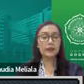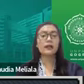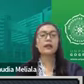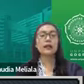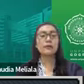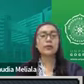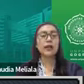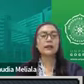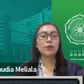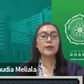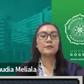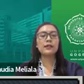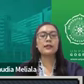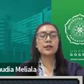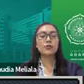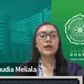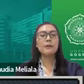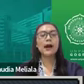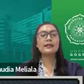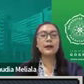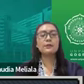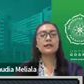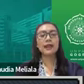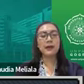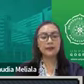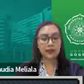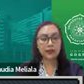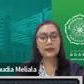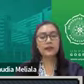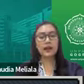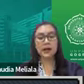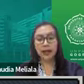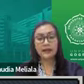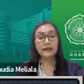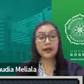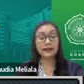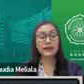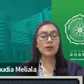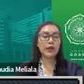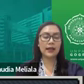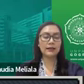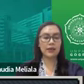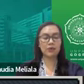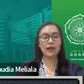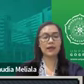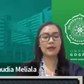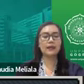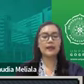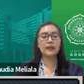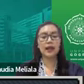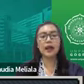nasional. Kemudian terorisme dan seterusnya yang mengancam keselamatan, keamanan, dan kedaulatan